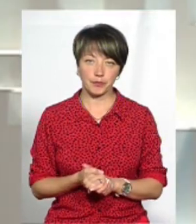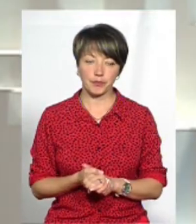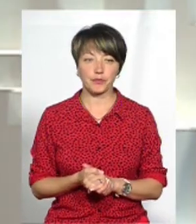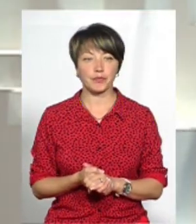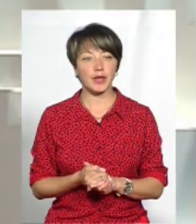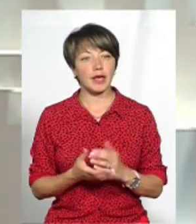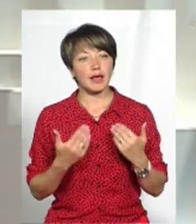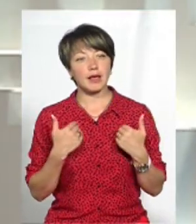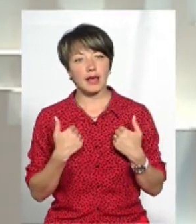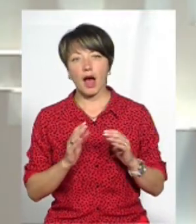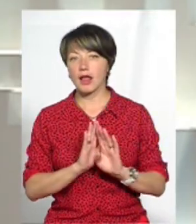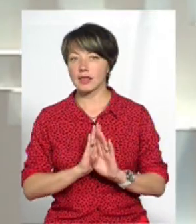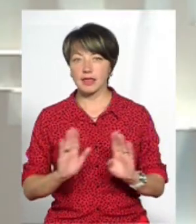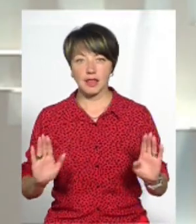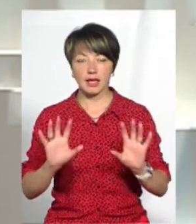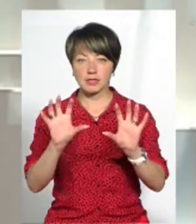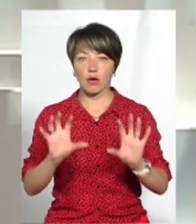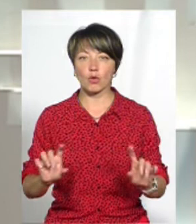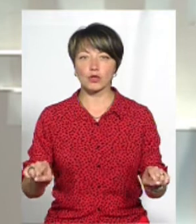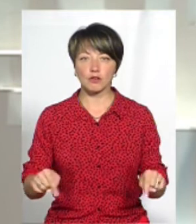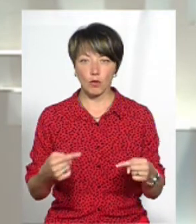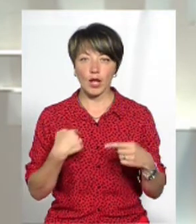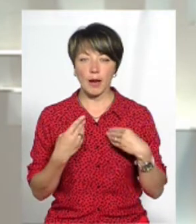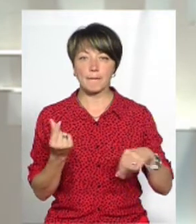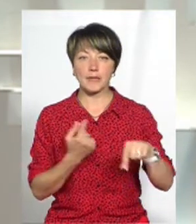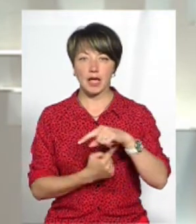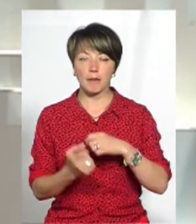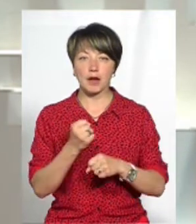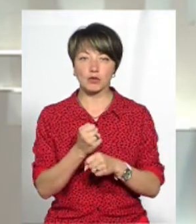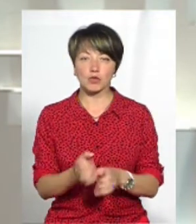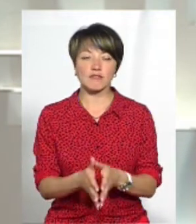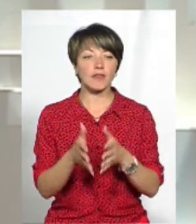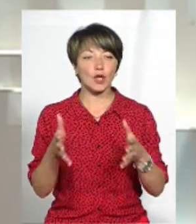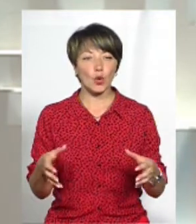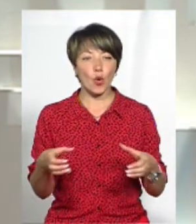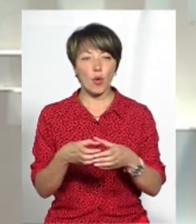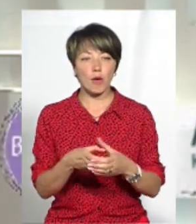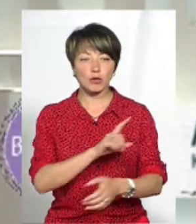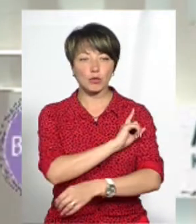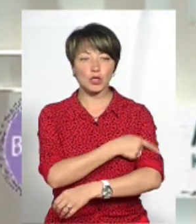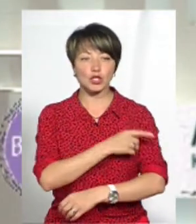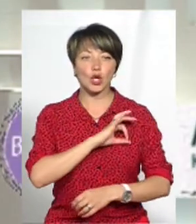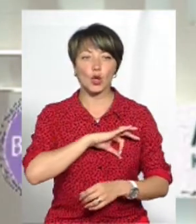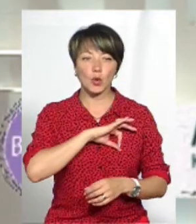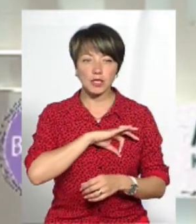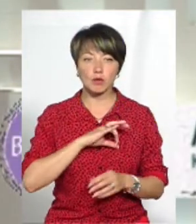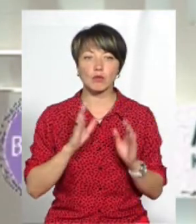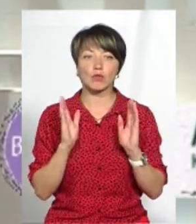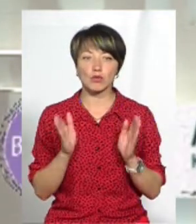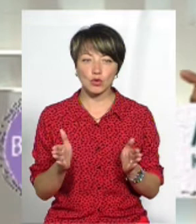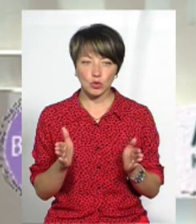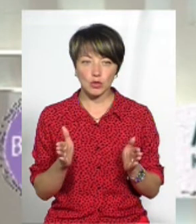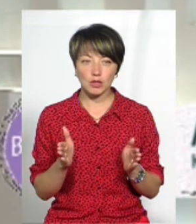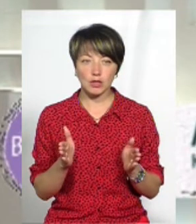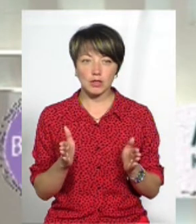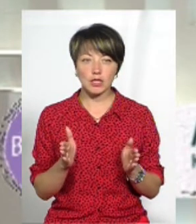Я не є законотворець, я є підприємець, але я працюю з великою командою своїх потужних юристів, які